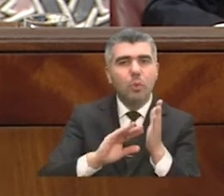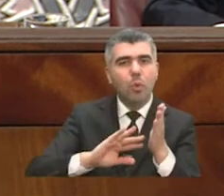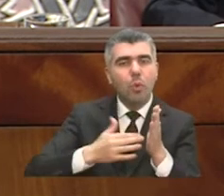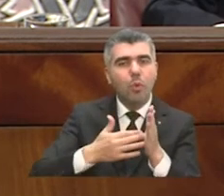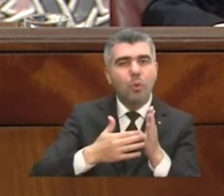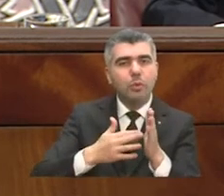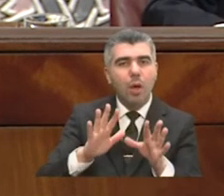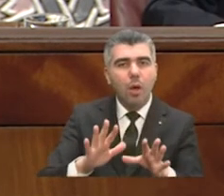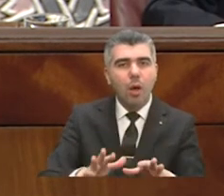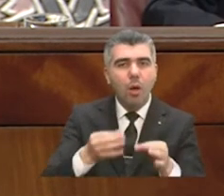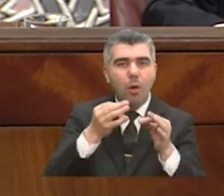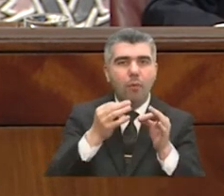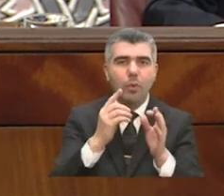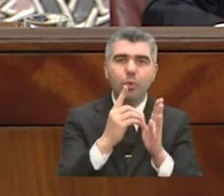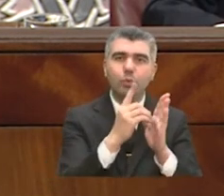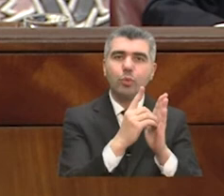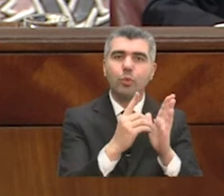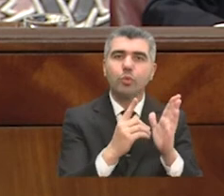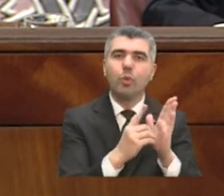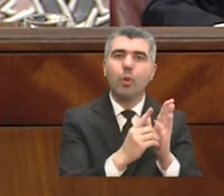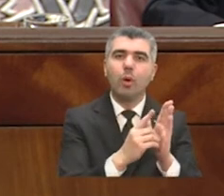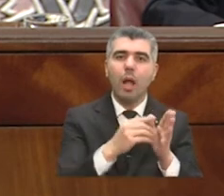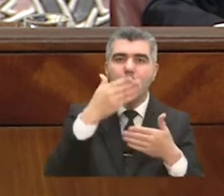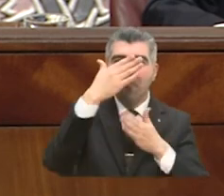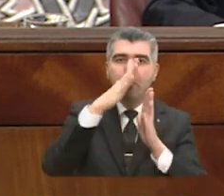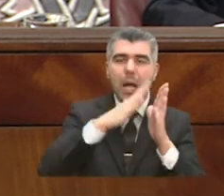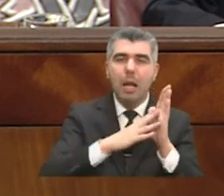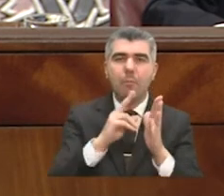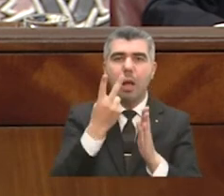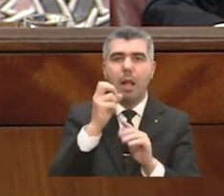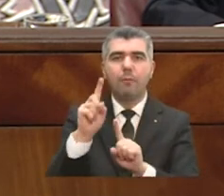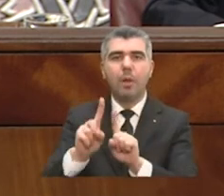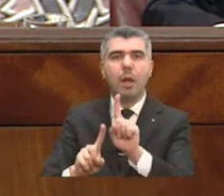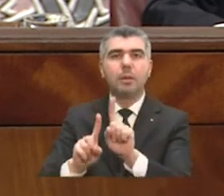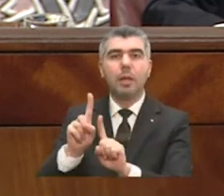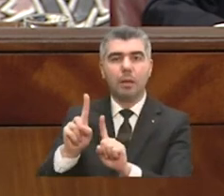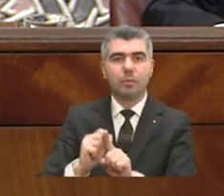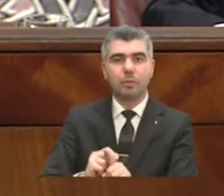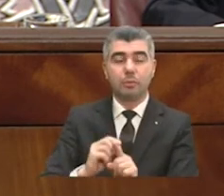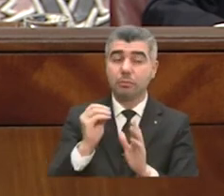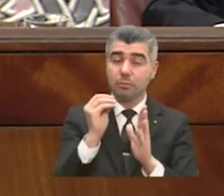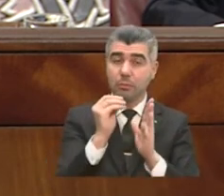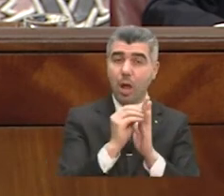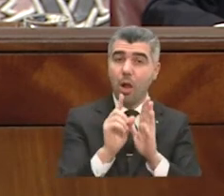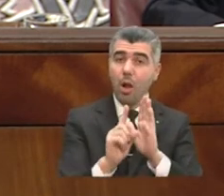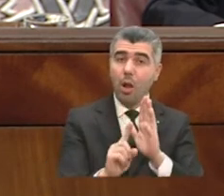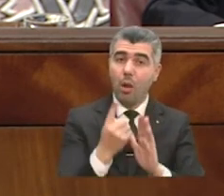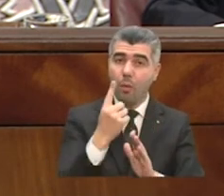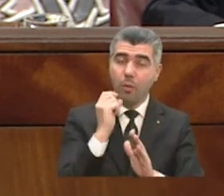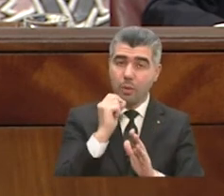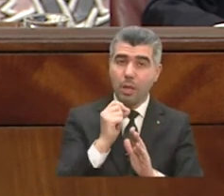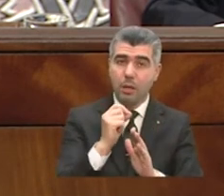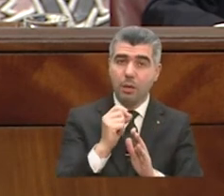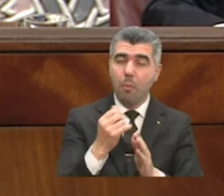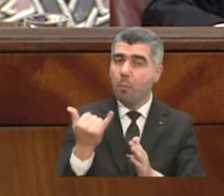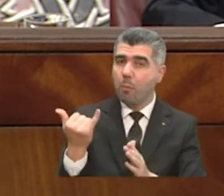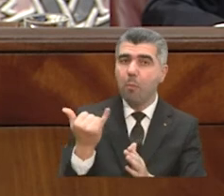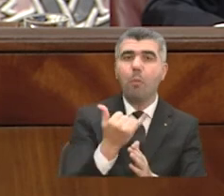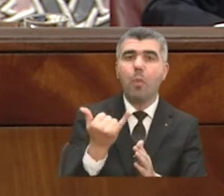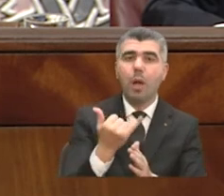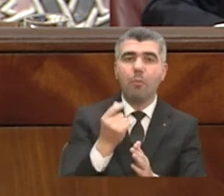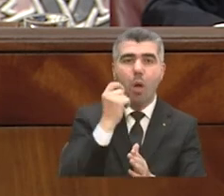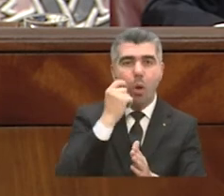publiques. Il réitère également de par sa mission d'adoption